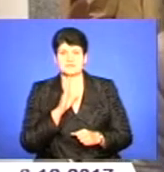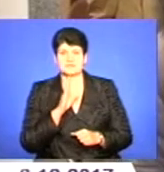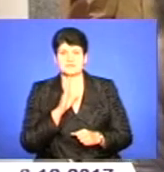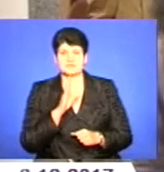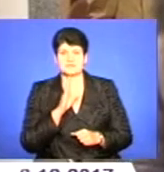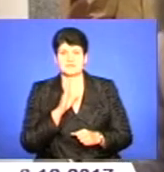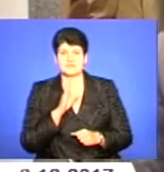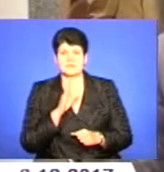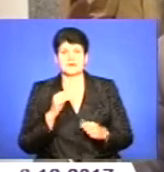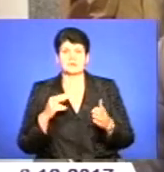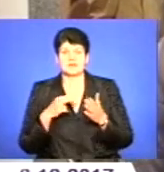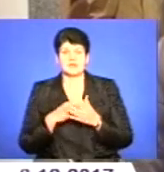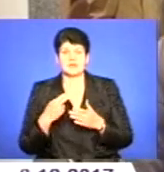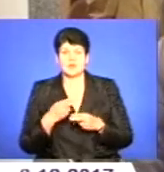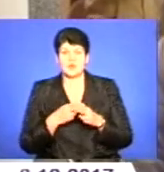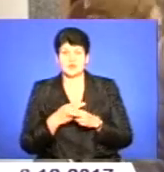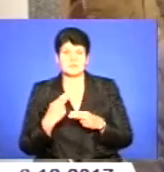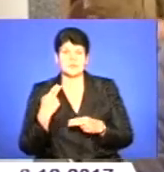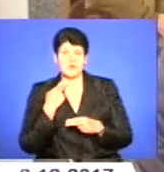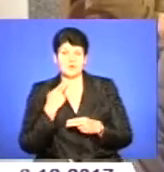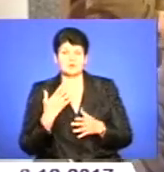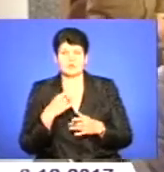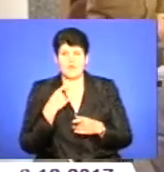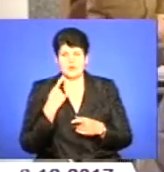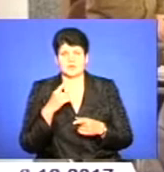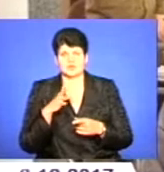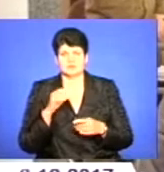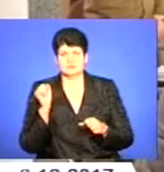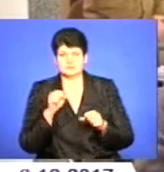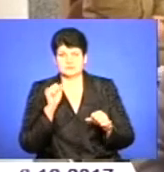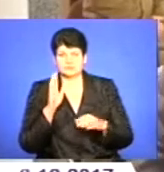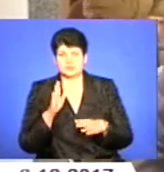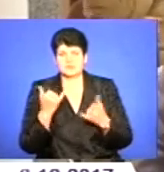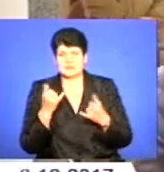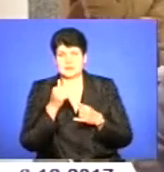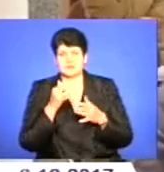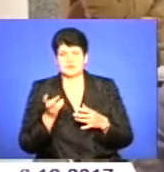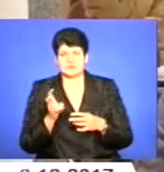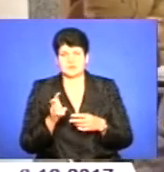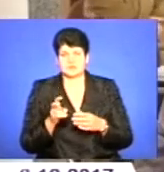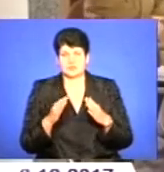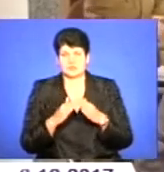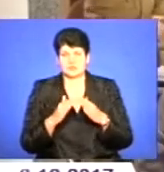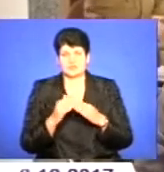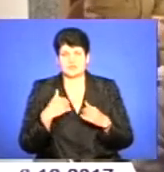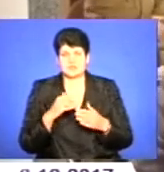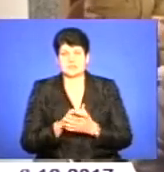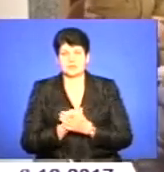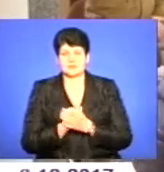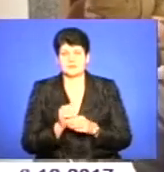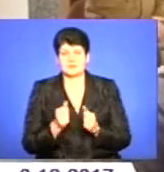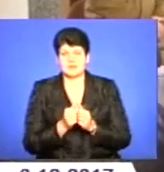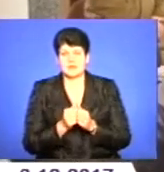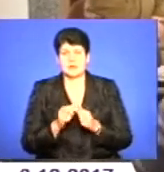ножика під горло, погрожували фізичною розправою. Ну, на даний час ми не маємо права вийти з дому, у нас на дружбі біля території